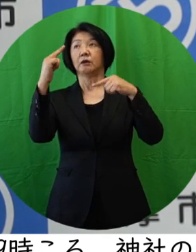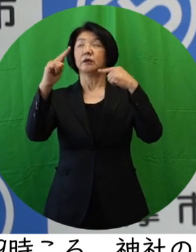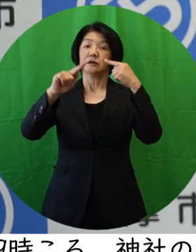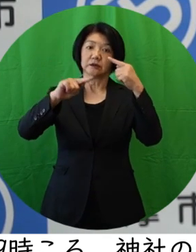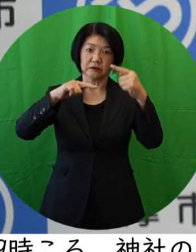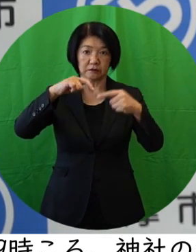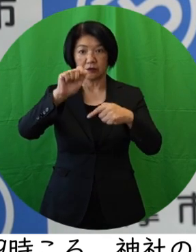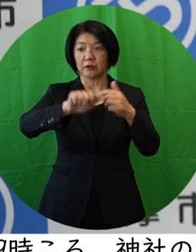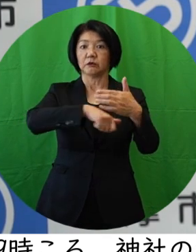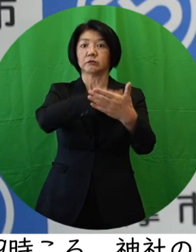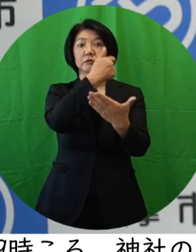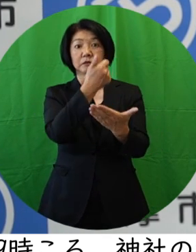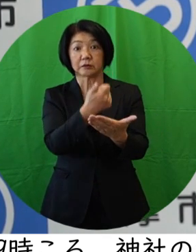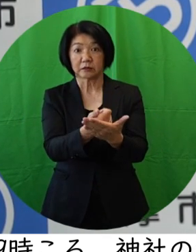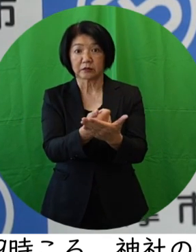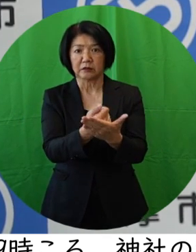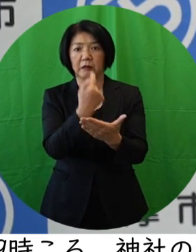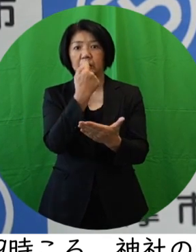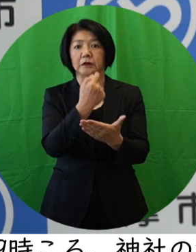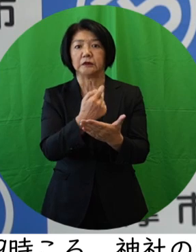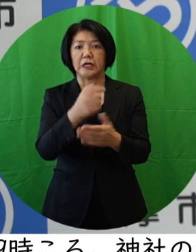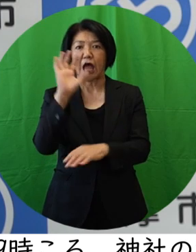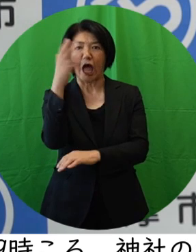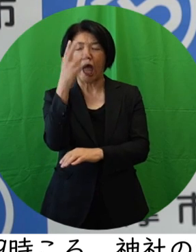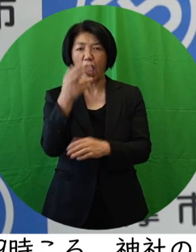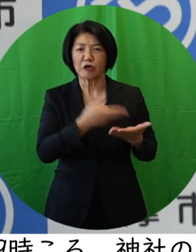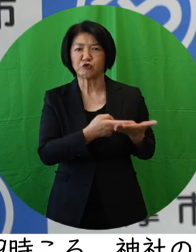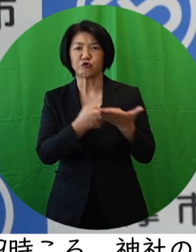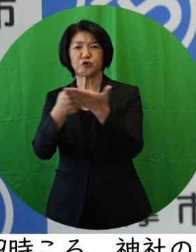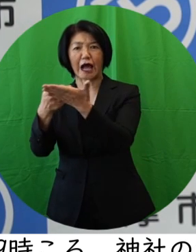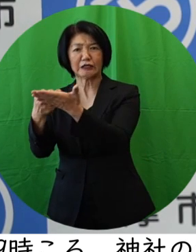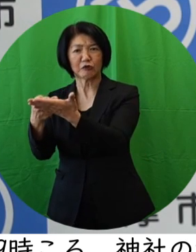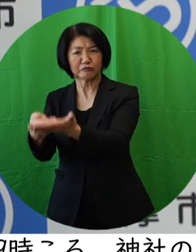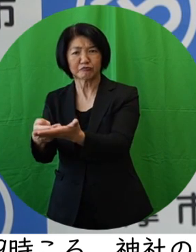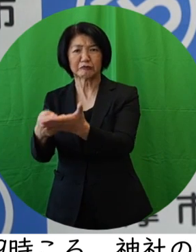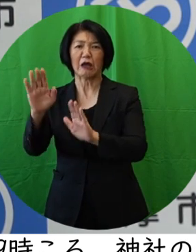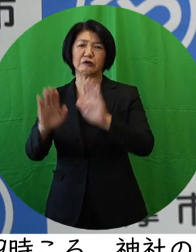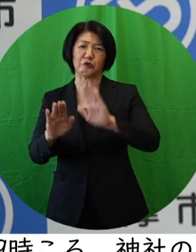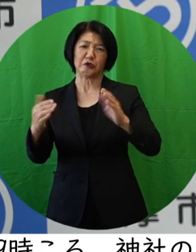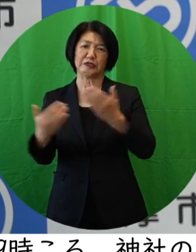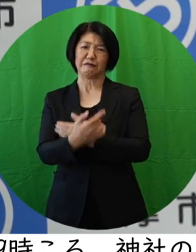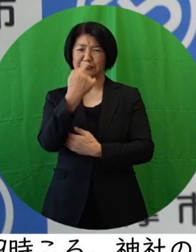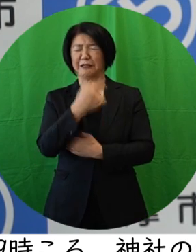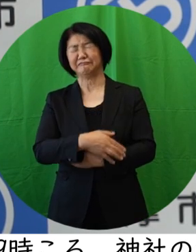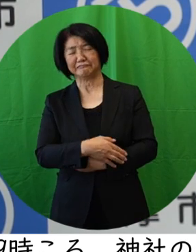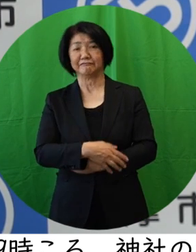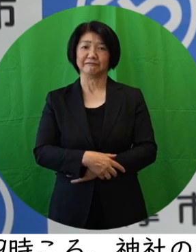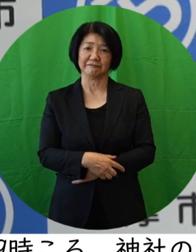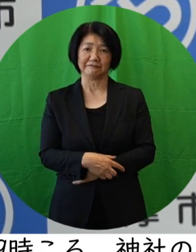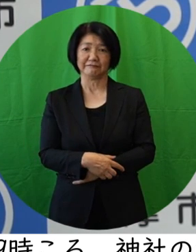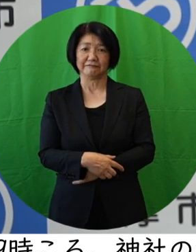猛とし倒れ救急車で搬送いただくという事態となりまし